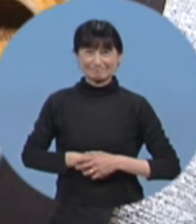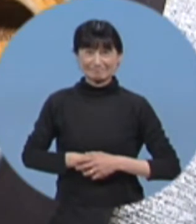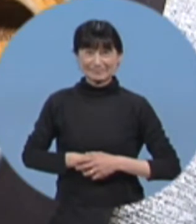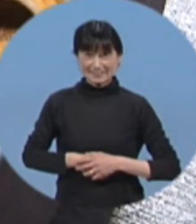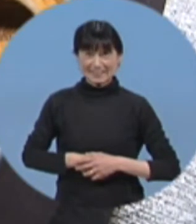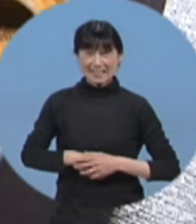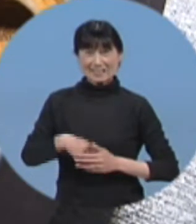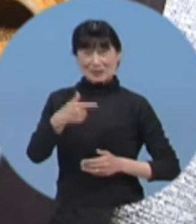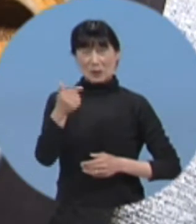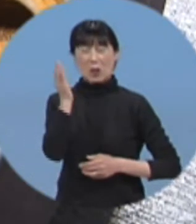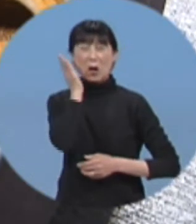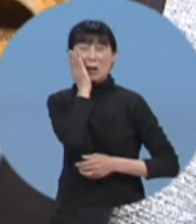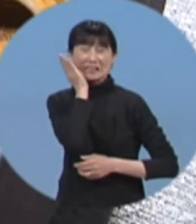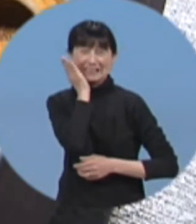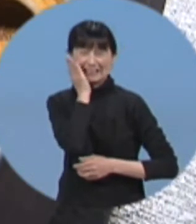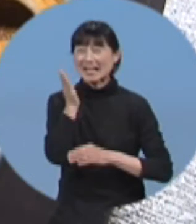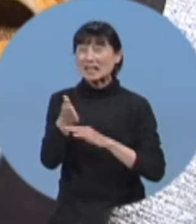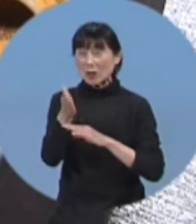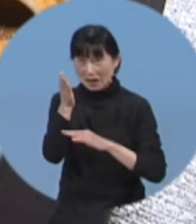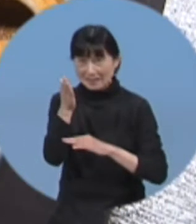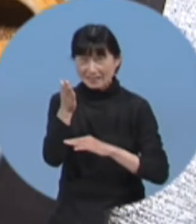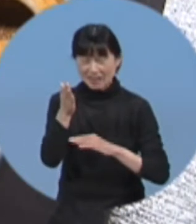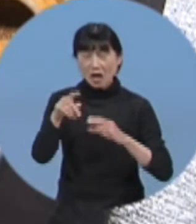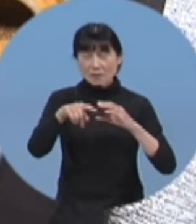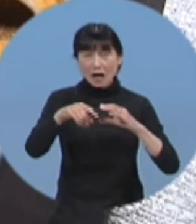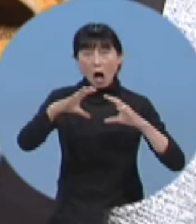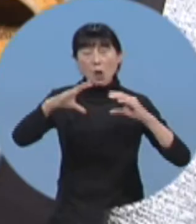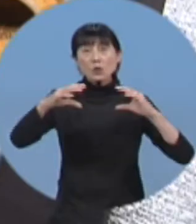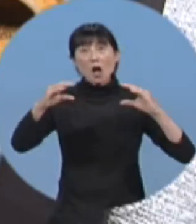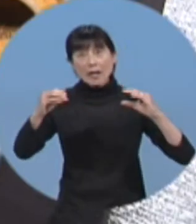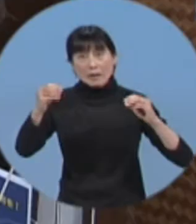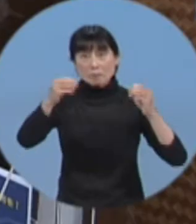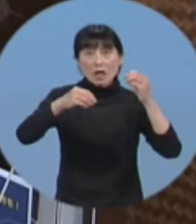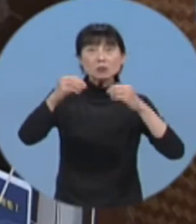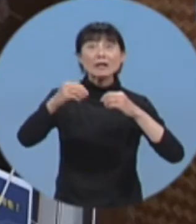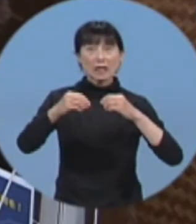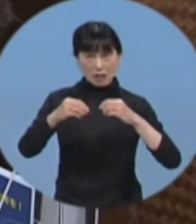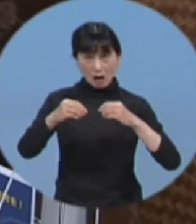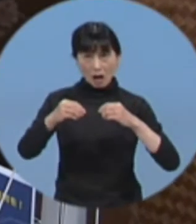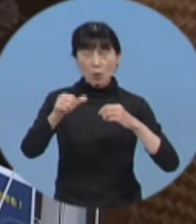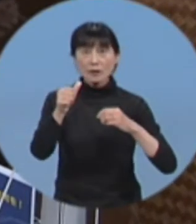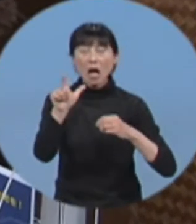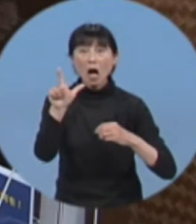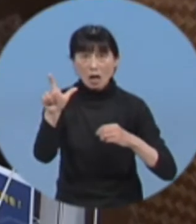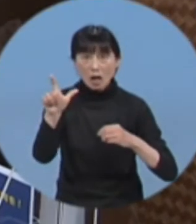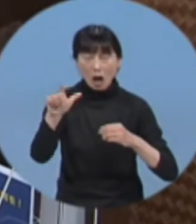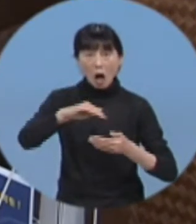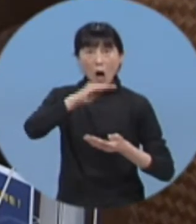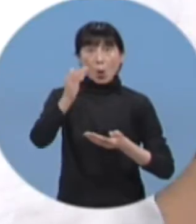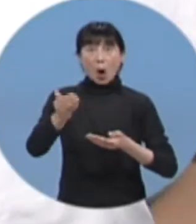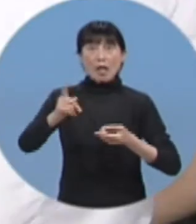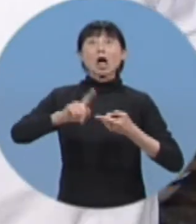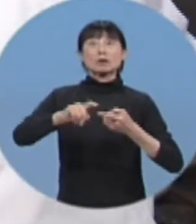すごく美味しいです。 ありがとうございます。 身がふっくらしてていっぱい詰まってて、あとタレがものすごいご飯